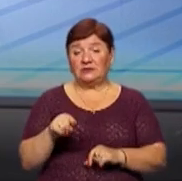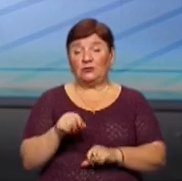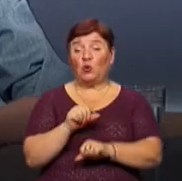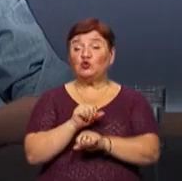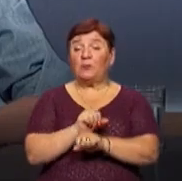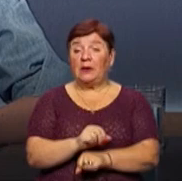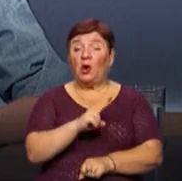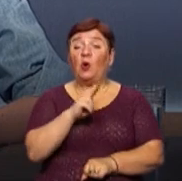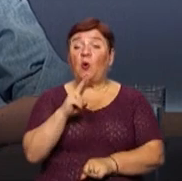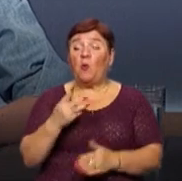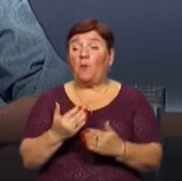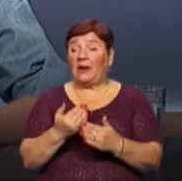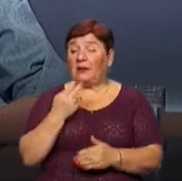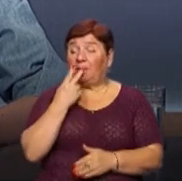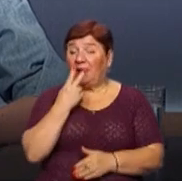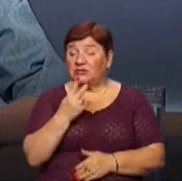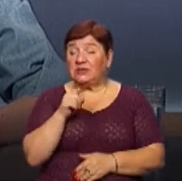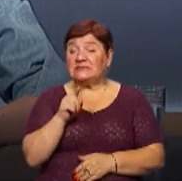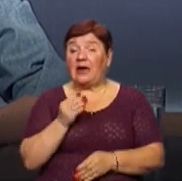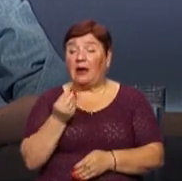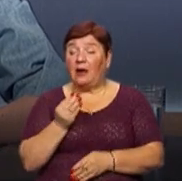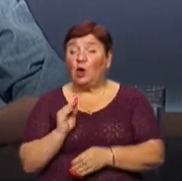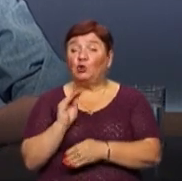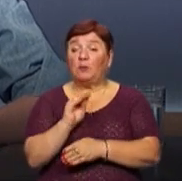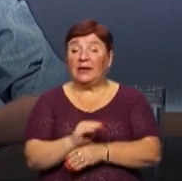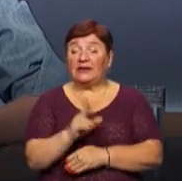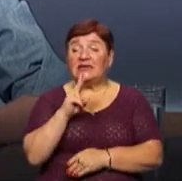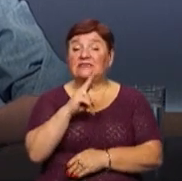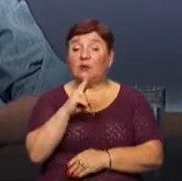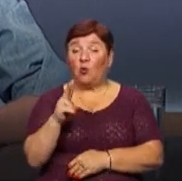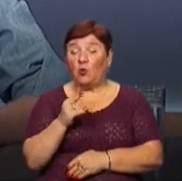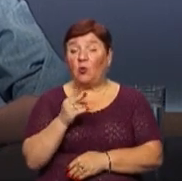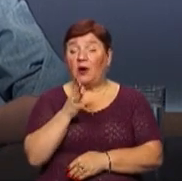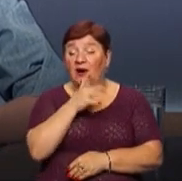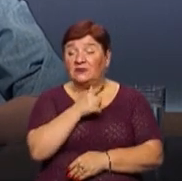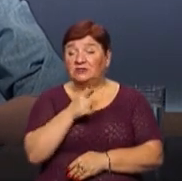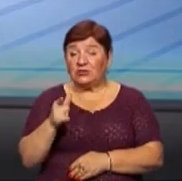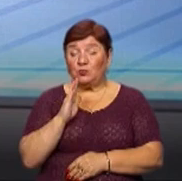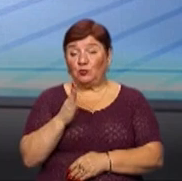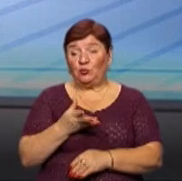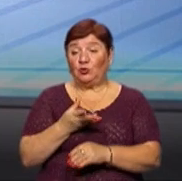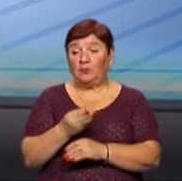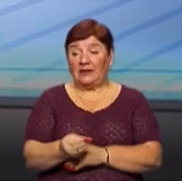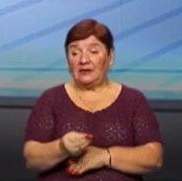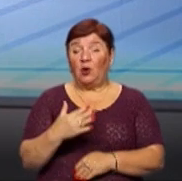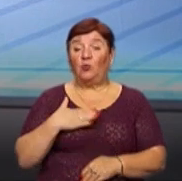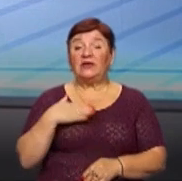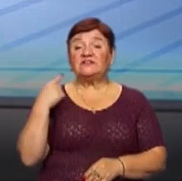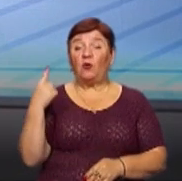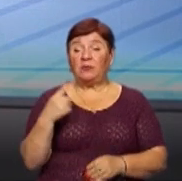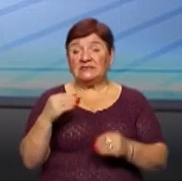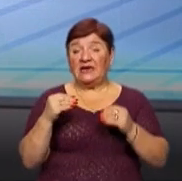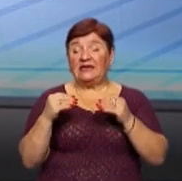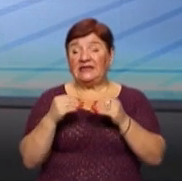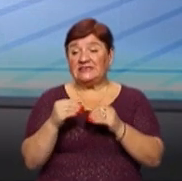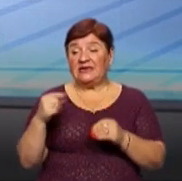зупинимось. Кому саме передбачена ця доплата і з якого часу вони вже будуть це отримувати? Значить, в нас в області